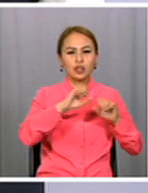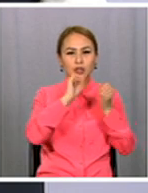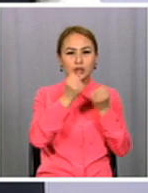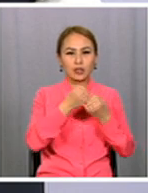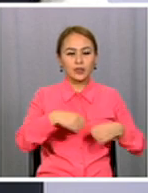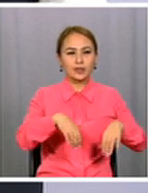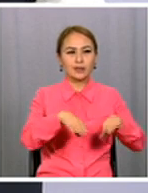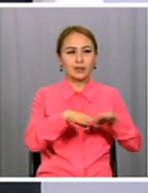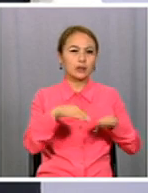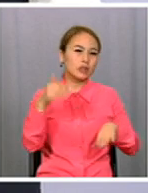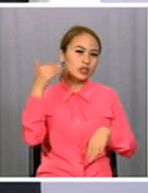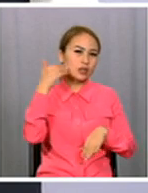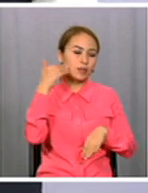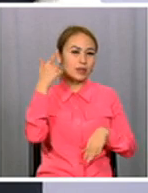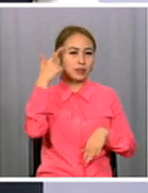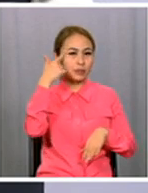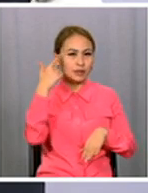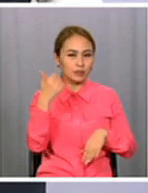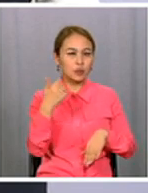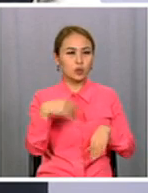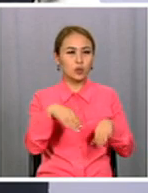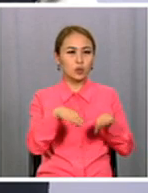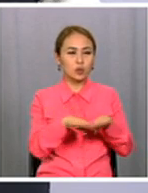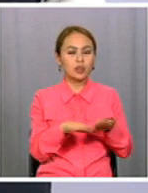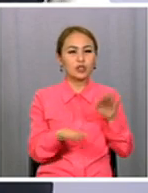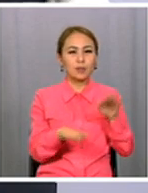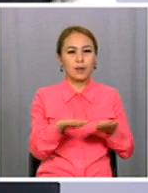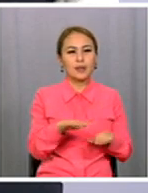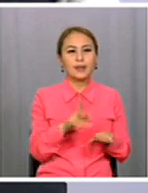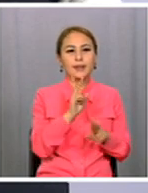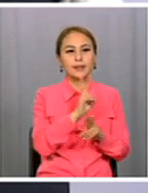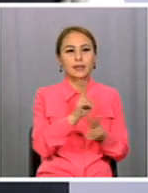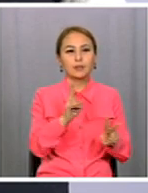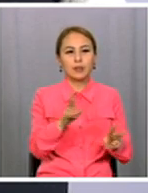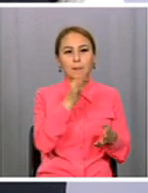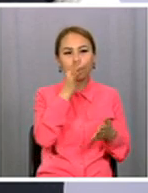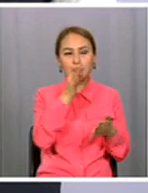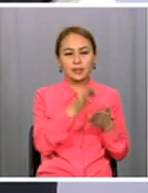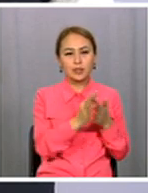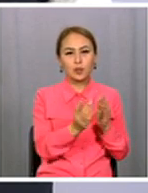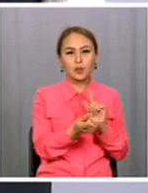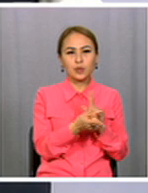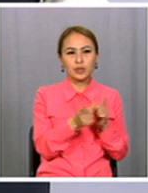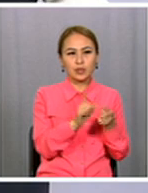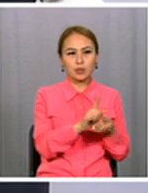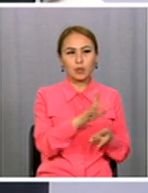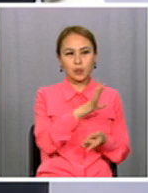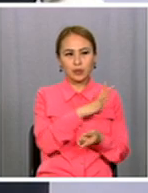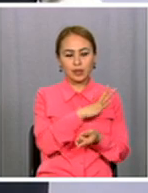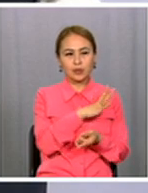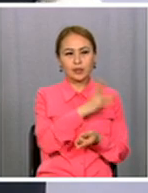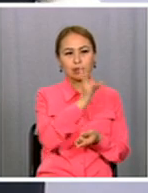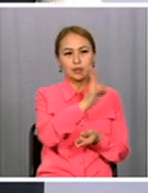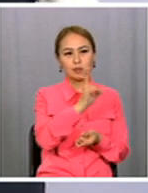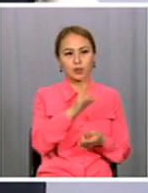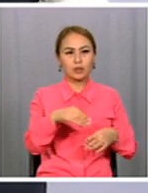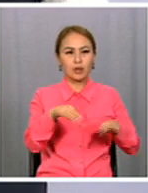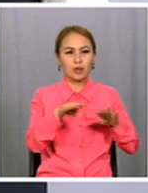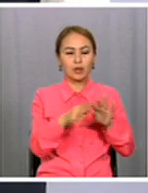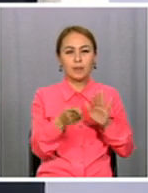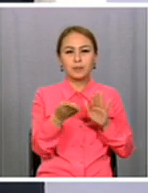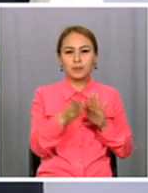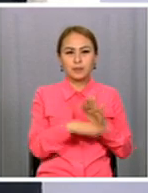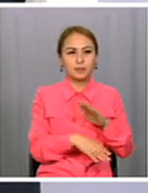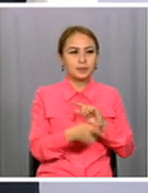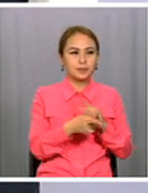сияқты шамаларды білеміз. Сол шамалардың кейбір мәндері өзгеріп отырады, кейбіреуінің мәндері өзгерсіз